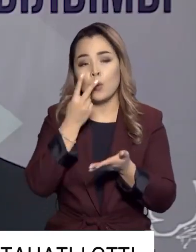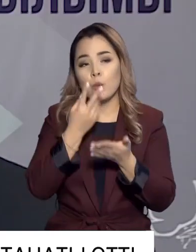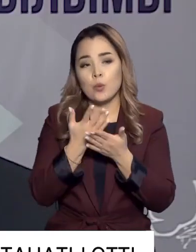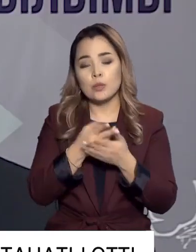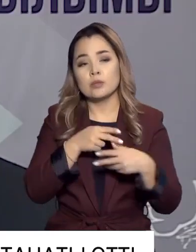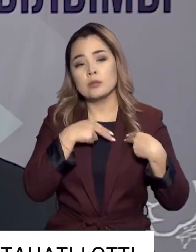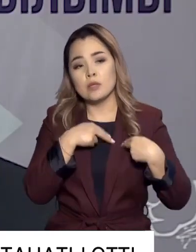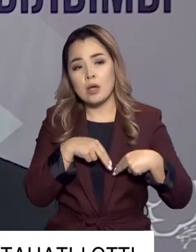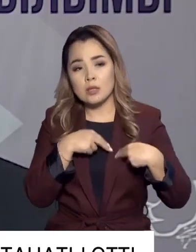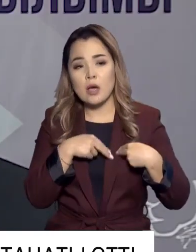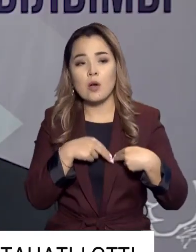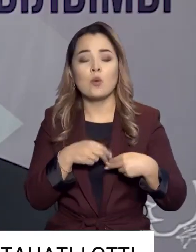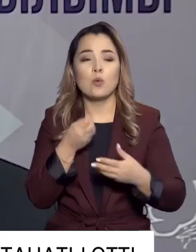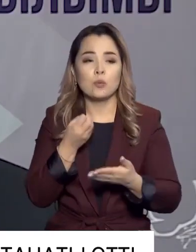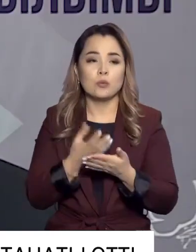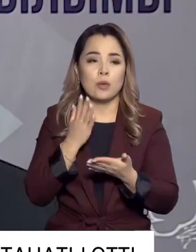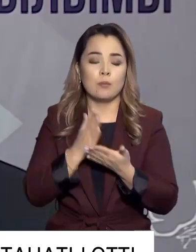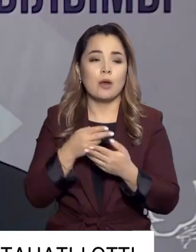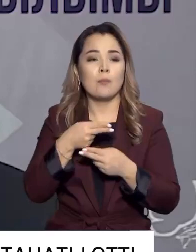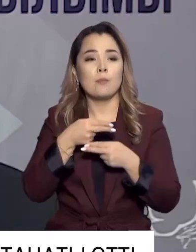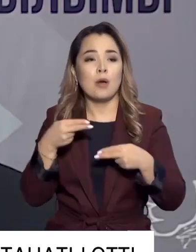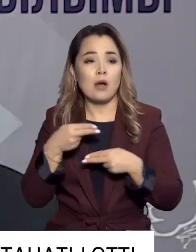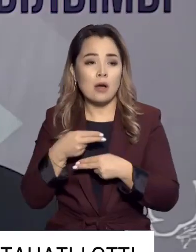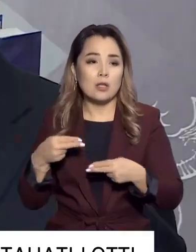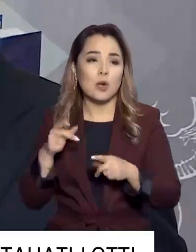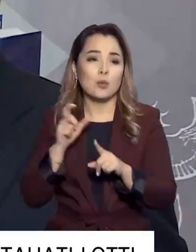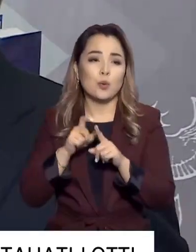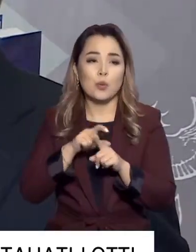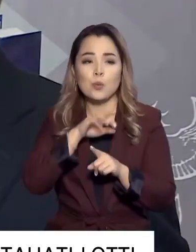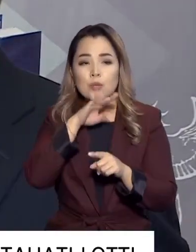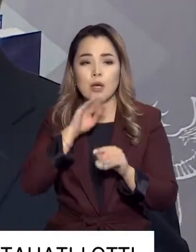көрсететін өте құнды мақалалар шыққан екен.